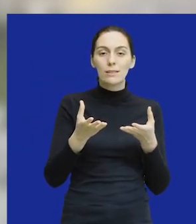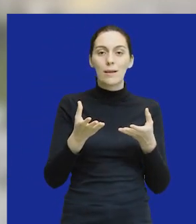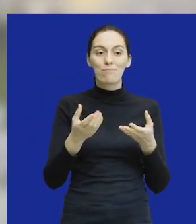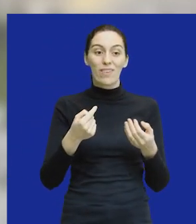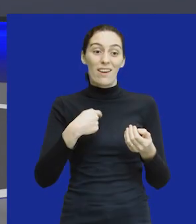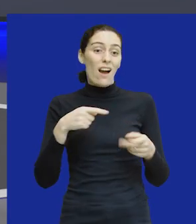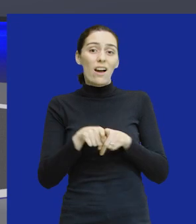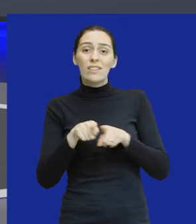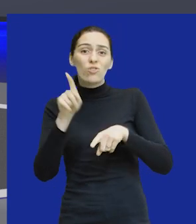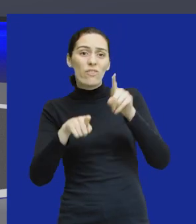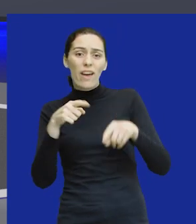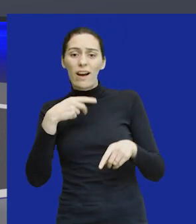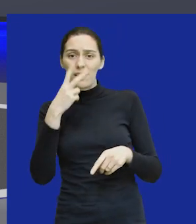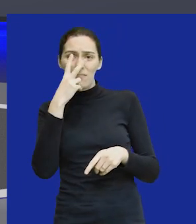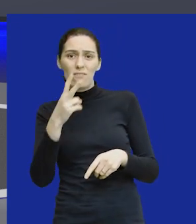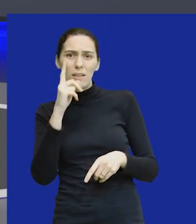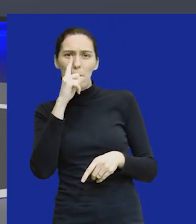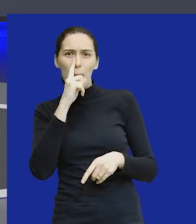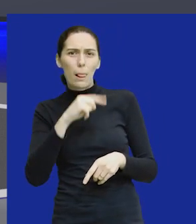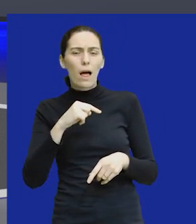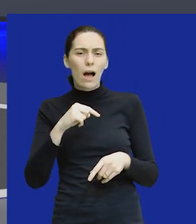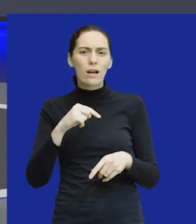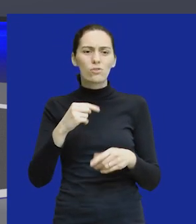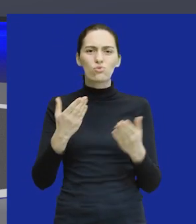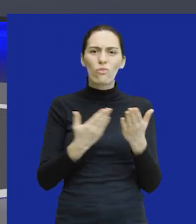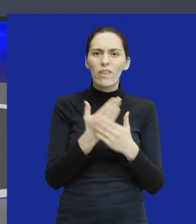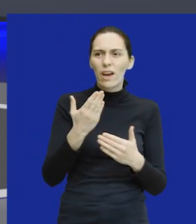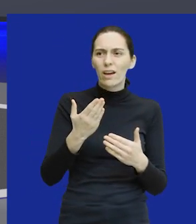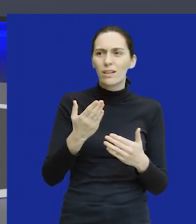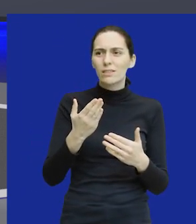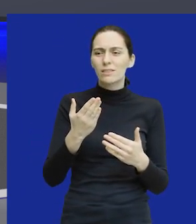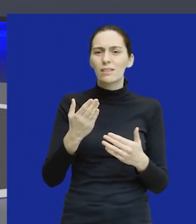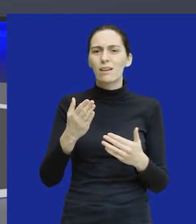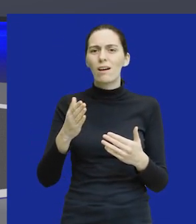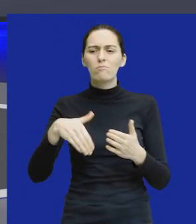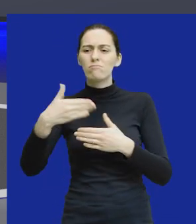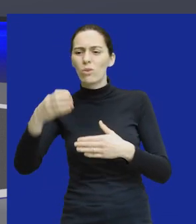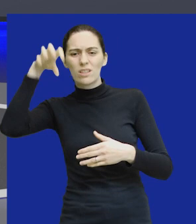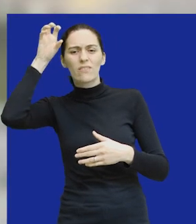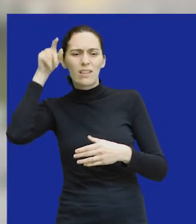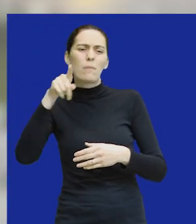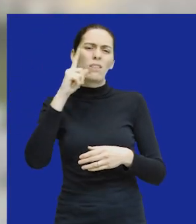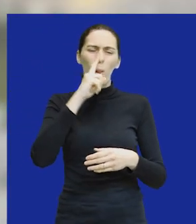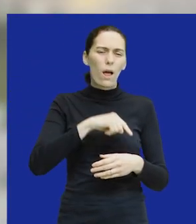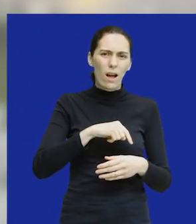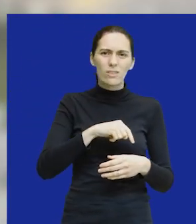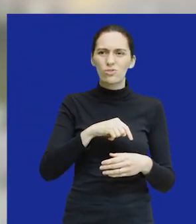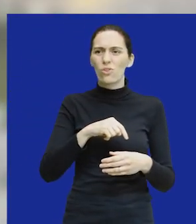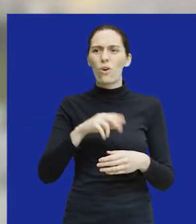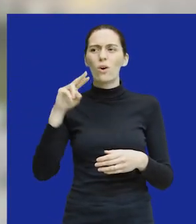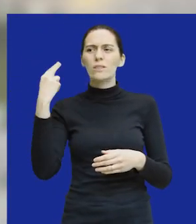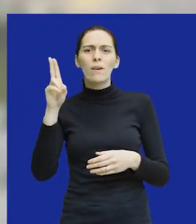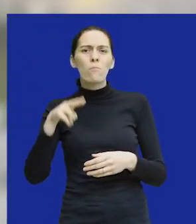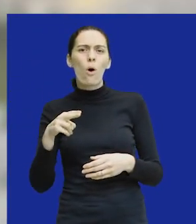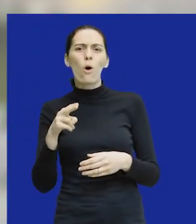news, što kažu. Pogledam nešto, onda vidim da je to možda news bar ili nekakva prvoaprilska šala, a sad je svaki dan 1. april i svi se mogu